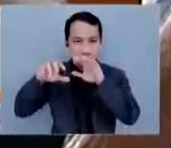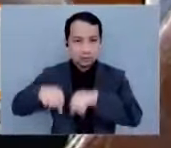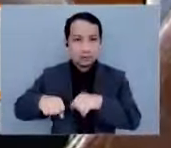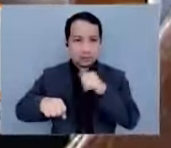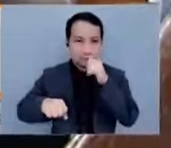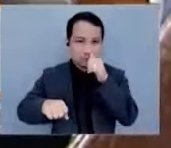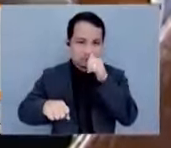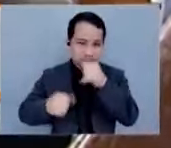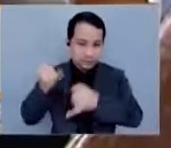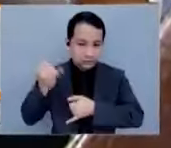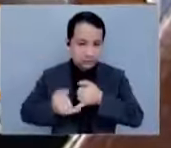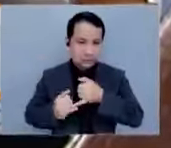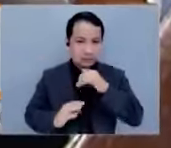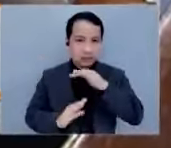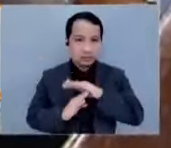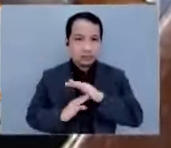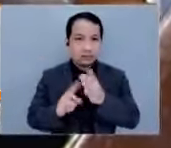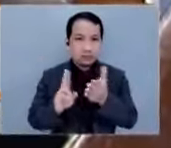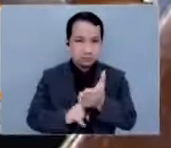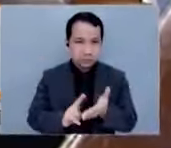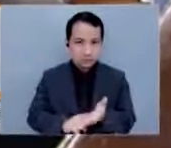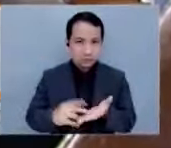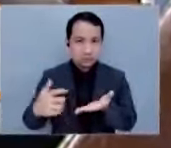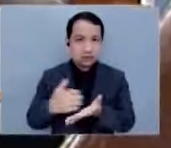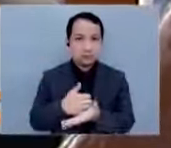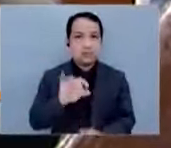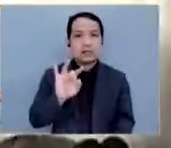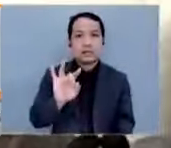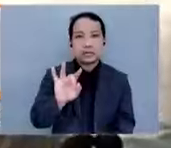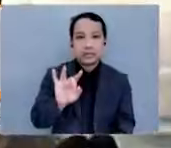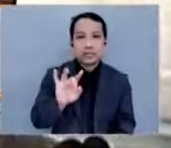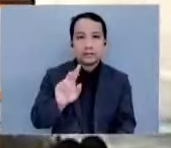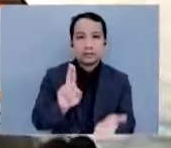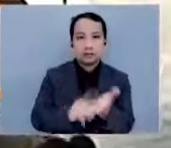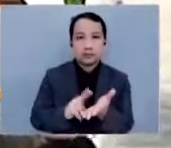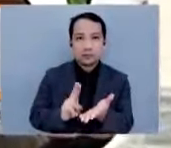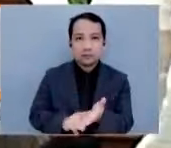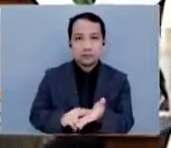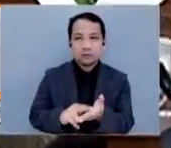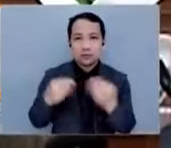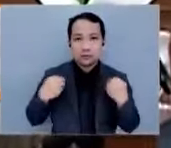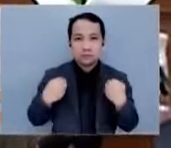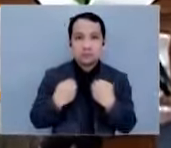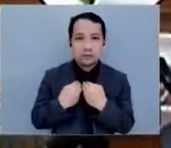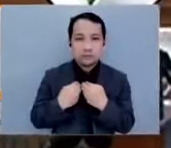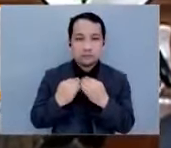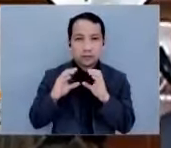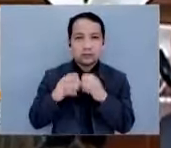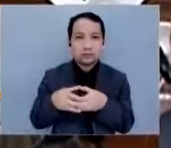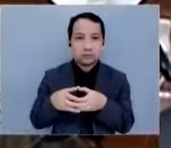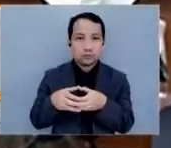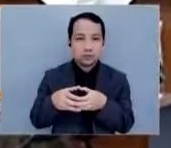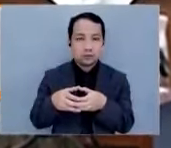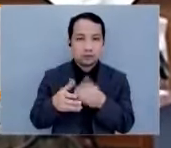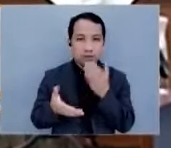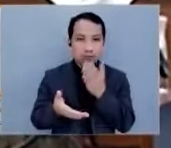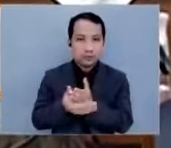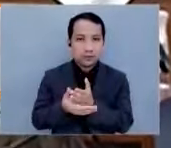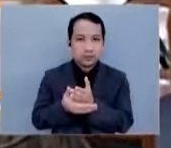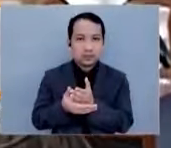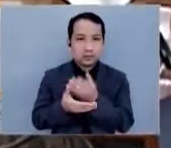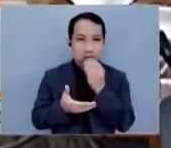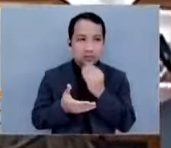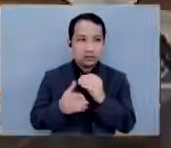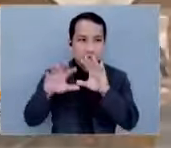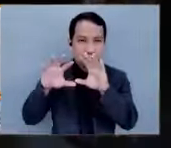ni Padilla para makalikom ng 8 pirma mula sa mga miyembro ng komite para pigilan ang pagpapaaresto sa